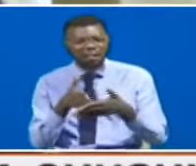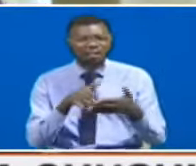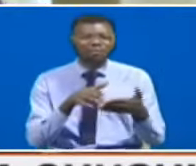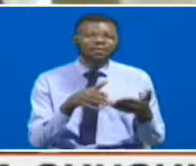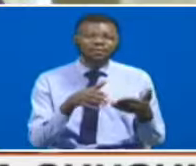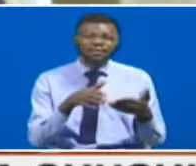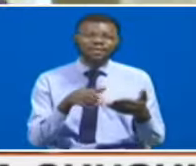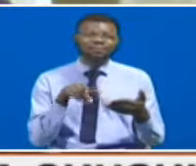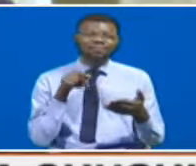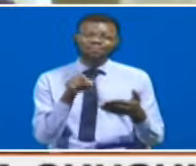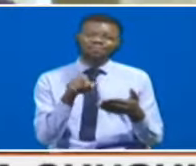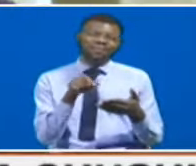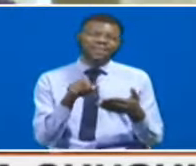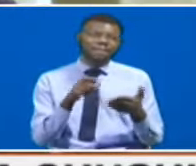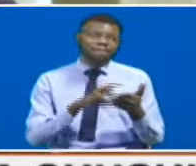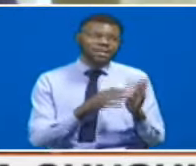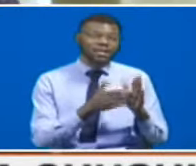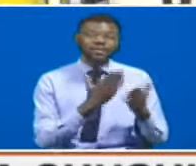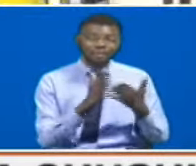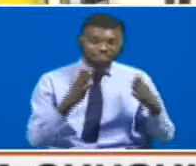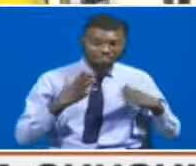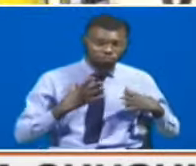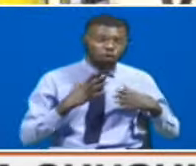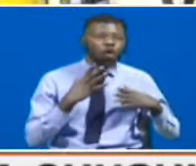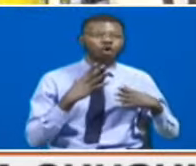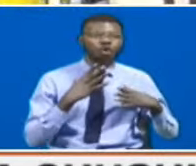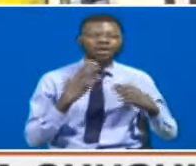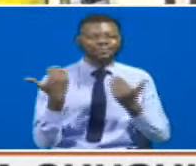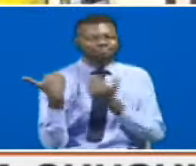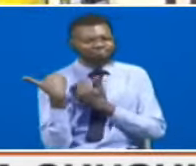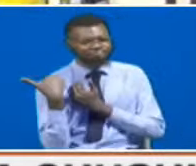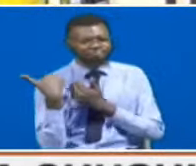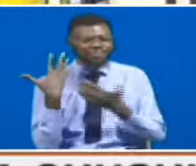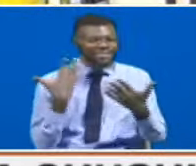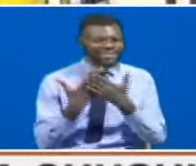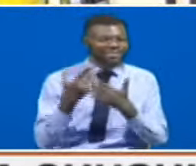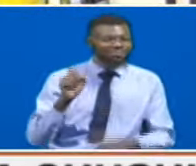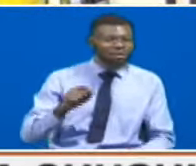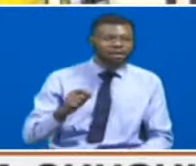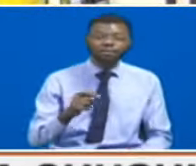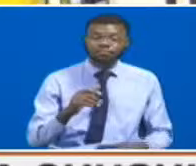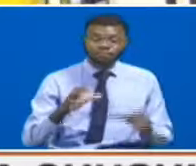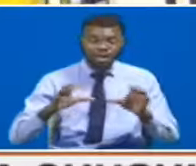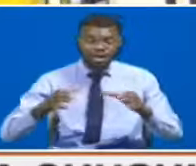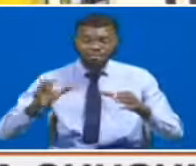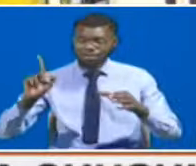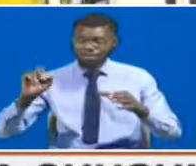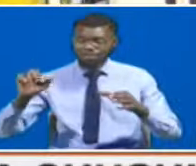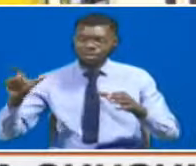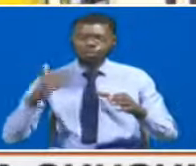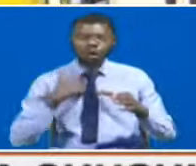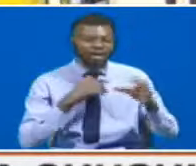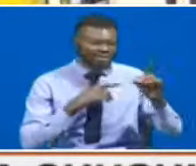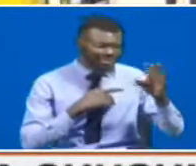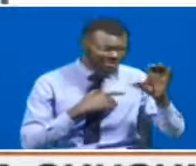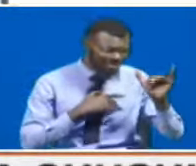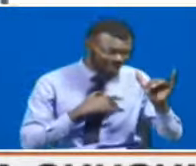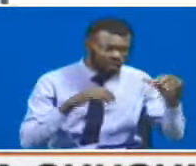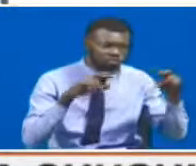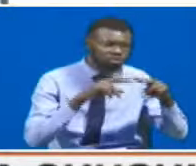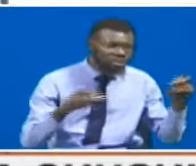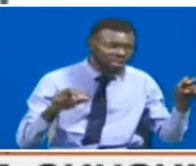words, heads must roll. Kampuni ya Kell imetaka DCI kuchunguza Linturi na Kimote